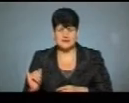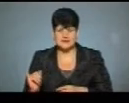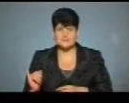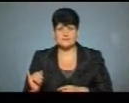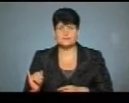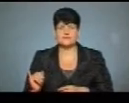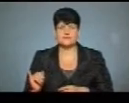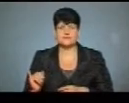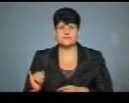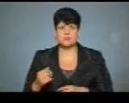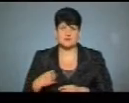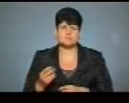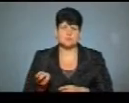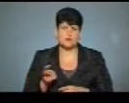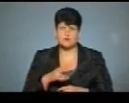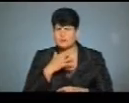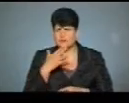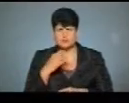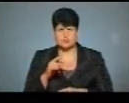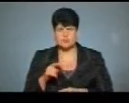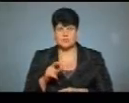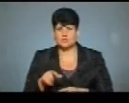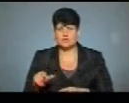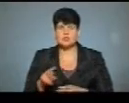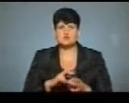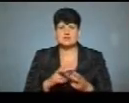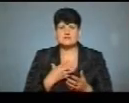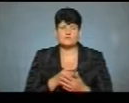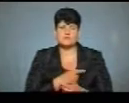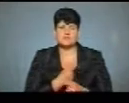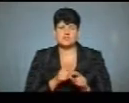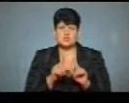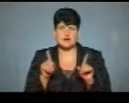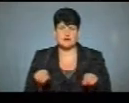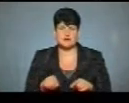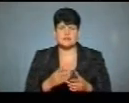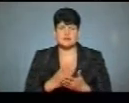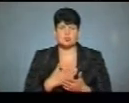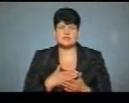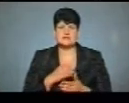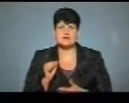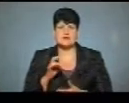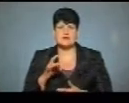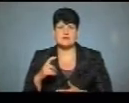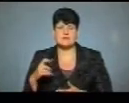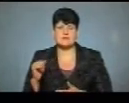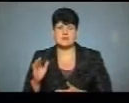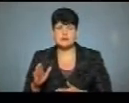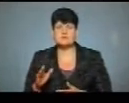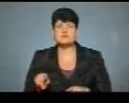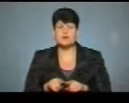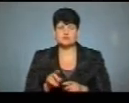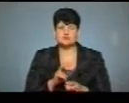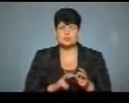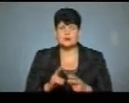лікаря. До нас приходить маса людей, які шукають свої медичні карточки, які в нас знаходяться в архіві. Ми також